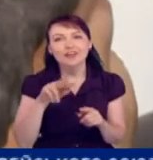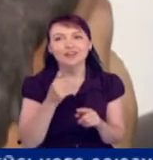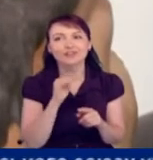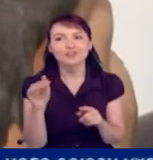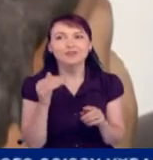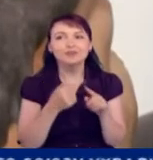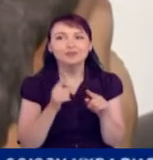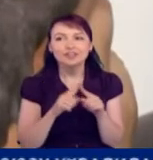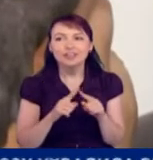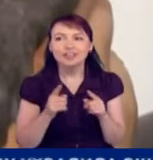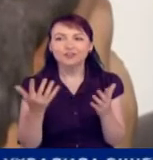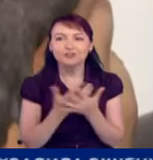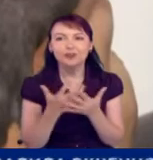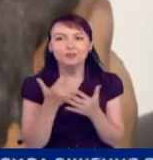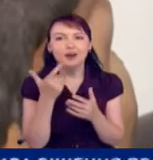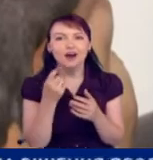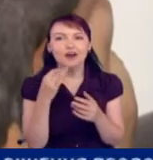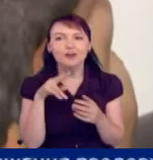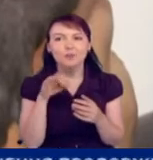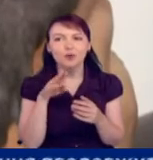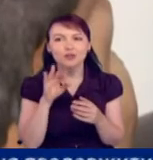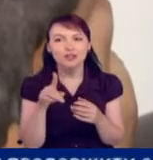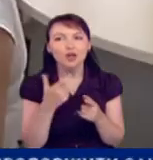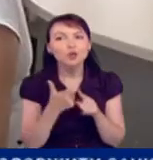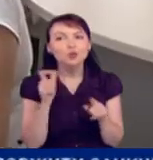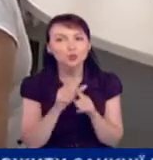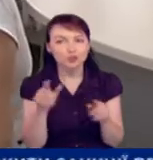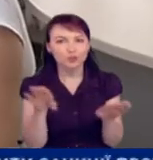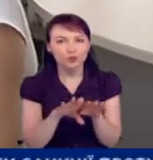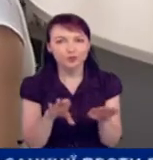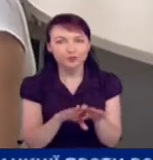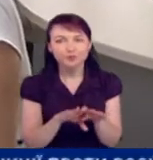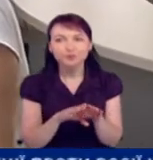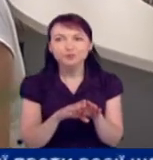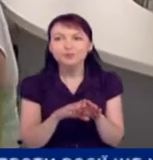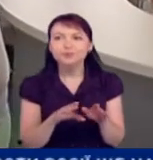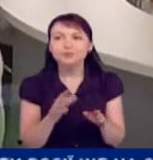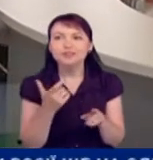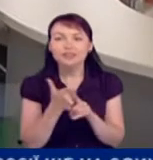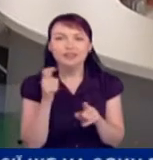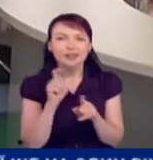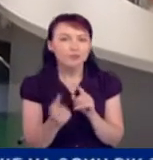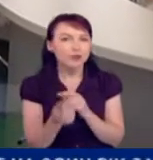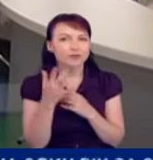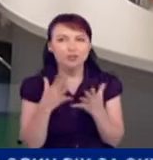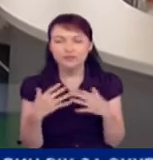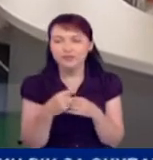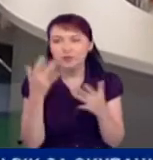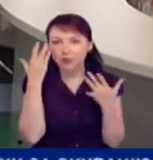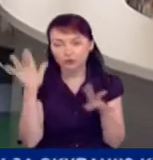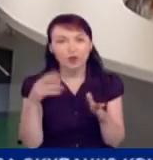із фільму про Гаррі Поттера. Погодьтеся, дуже схожі. Доббі з'явився в нашій родині дуже випадково. Ми його купили